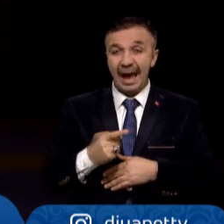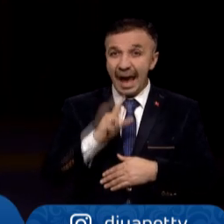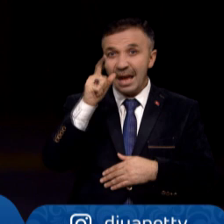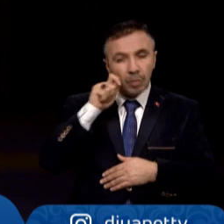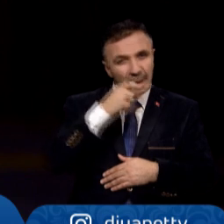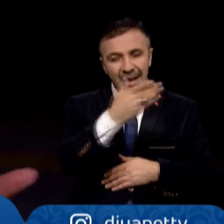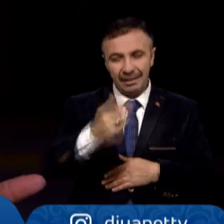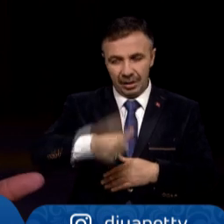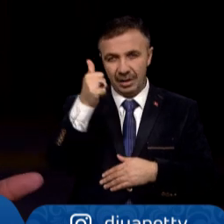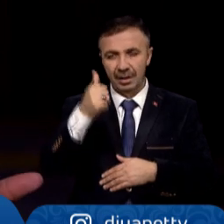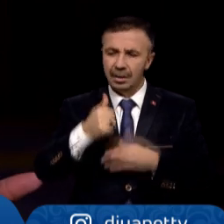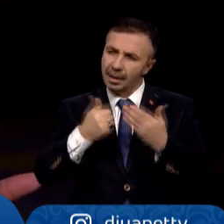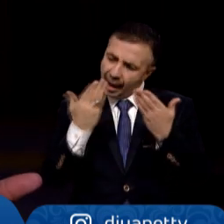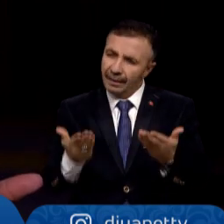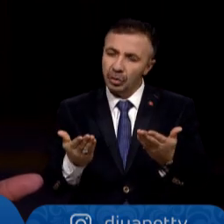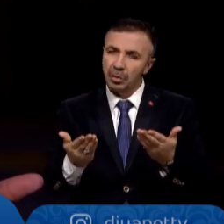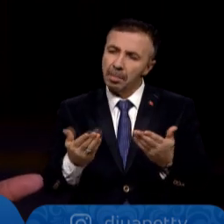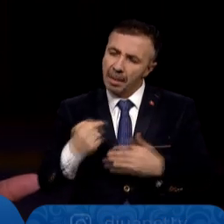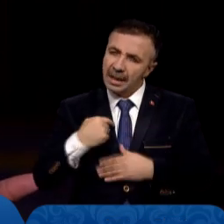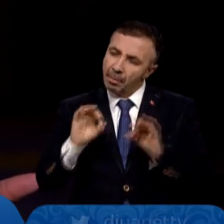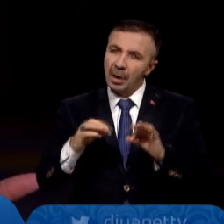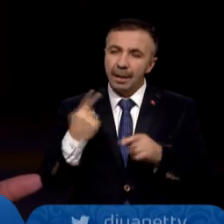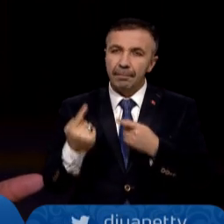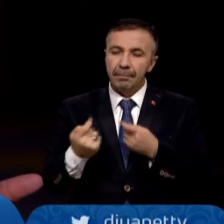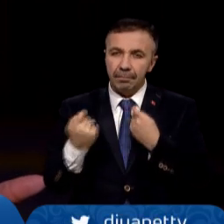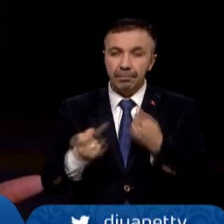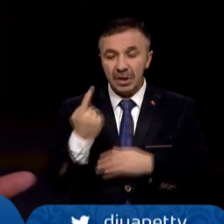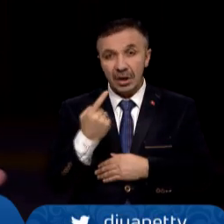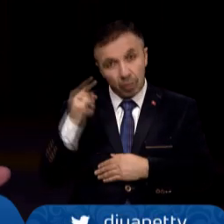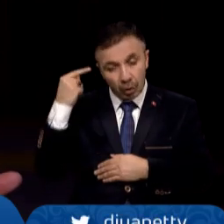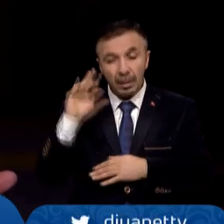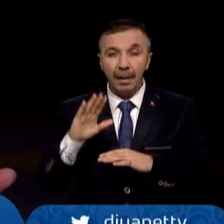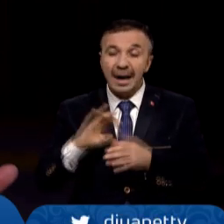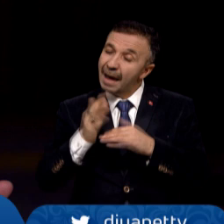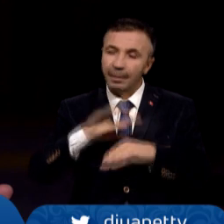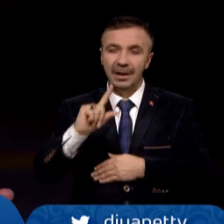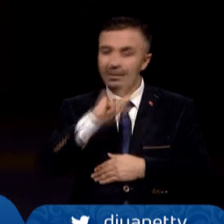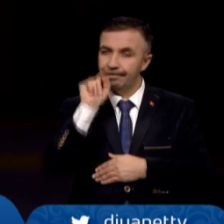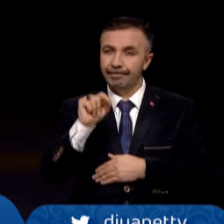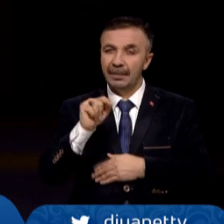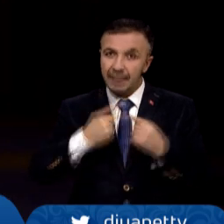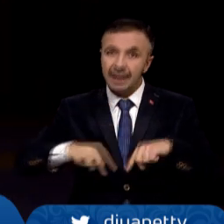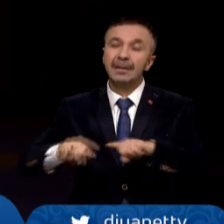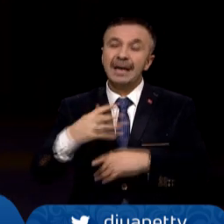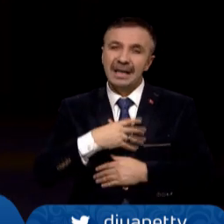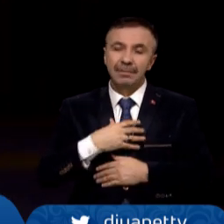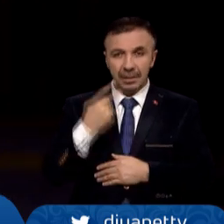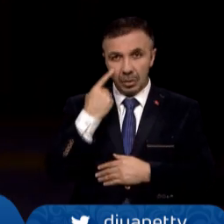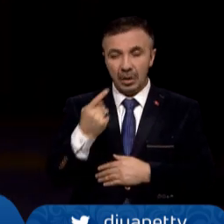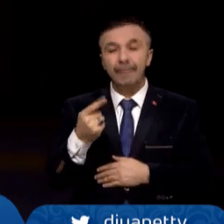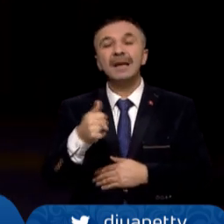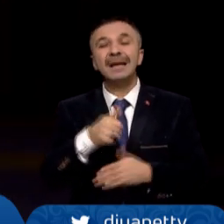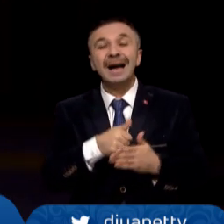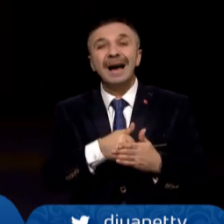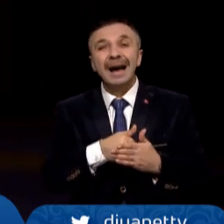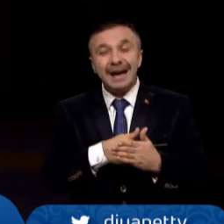diyor ya Emirel müminin Evet diyor Ben de böyle bir şey düşünüyorum ama ne yapabiliriz Bizim de kendimize göre